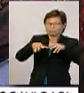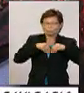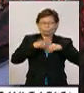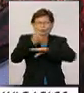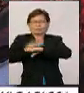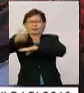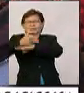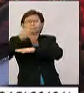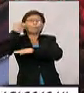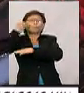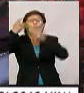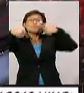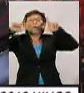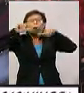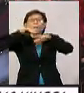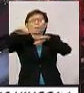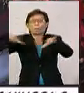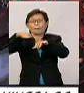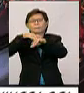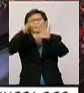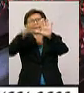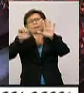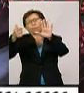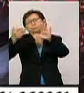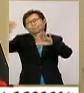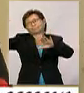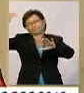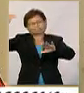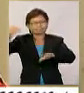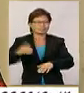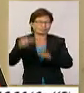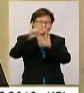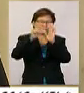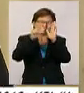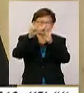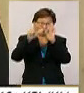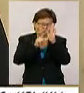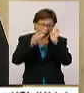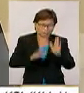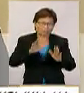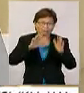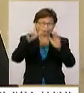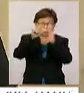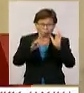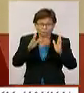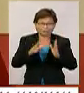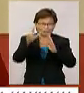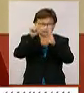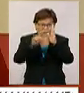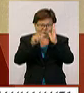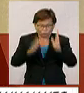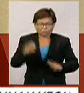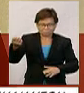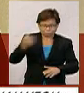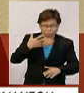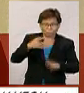pengasas kosmetik tersohor yang dibuat pada 5 Oktober lalu. Lawyer saya dah bagi tahu yang pihak